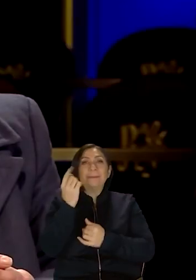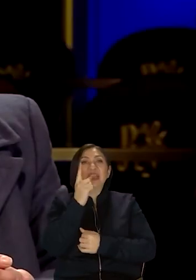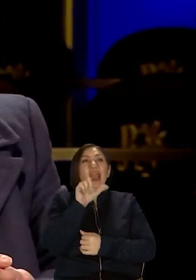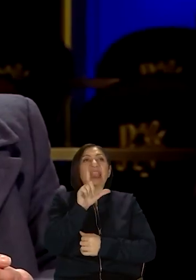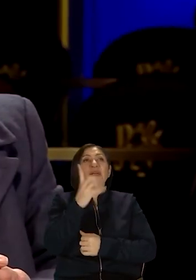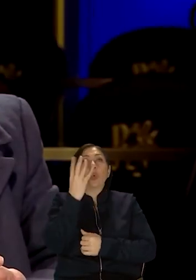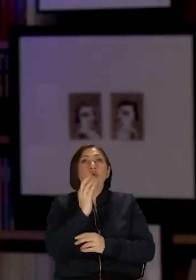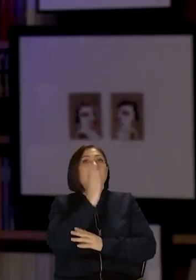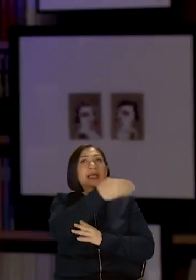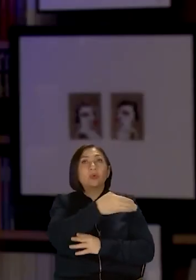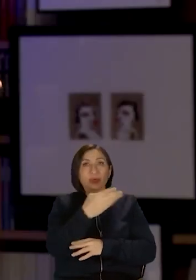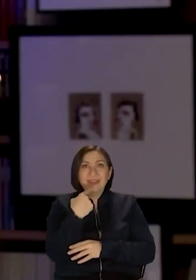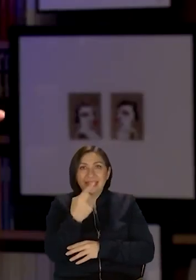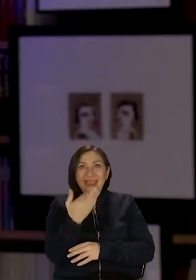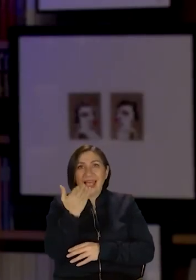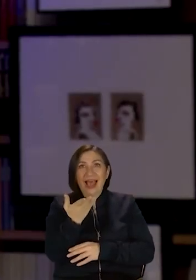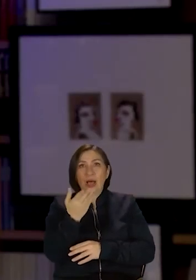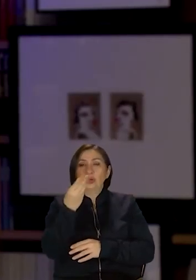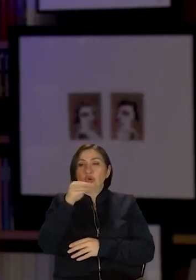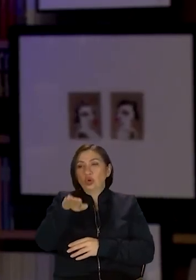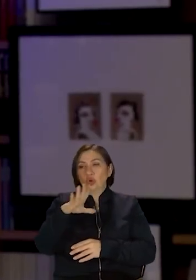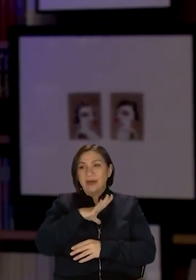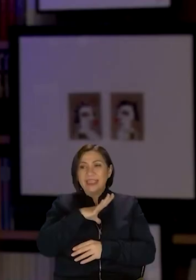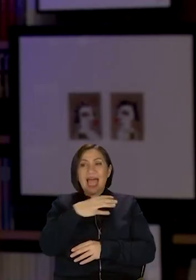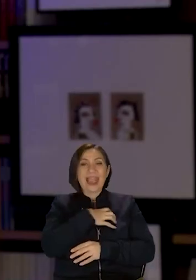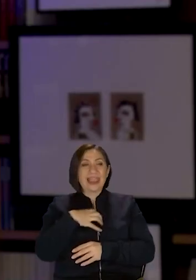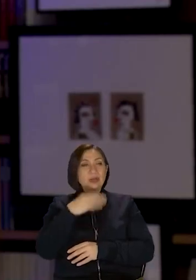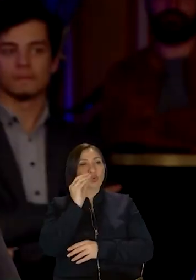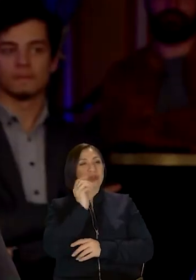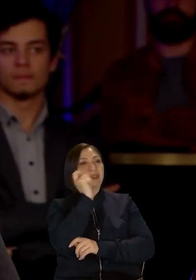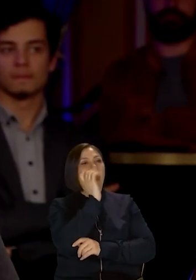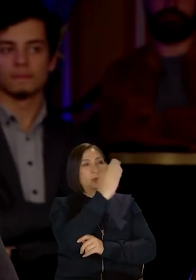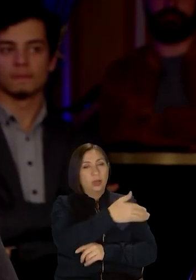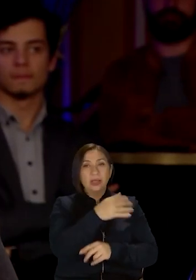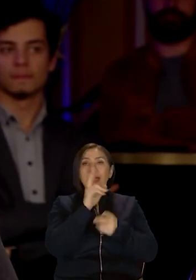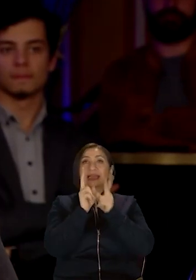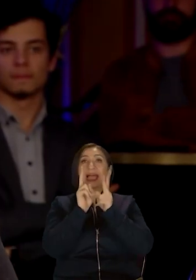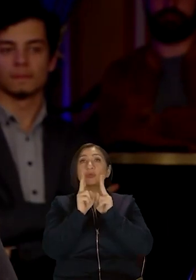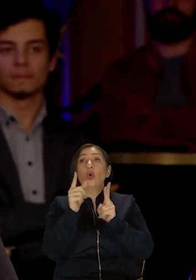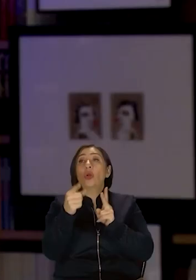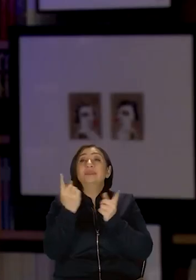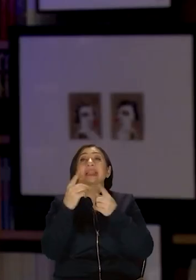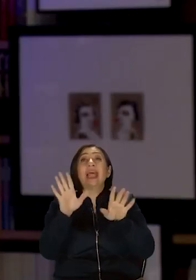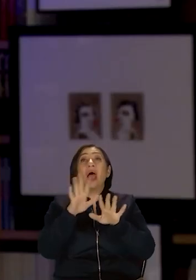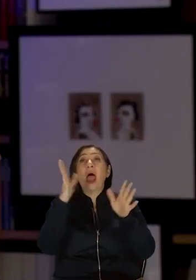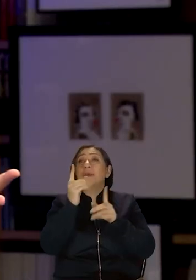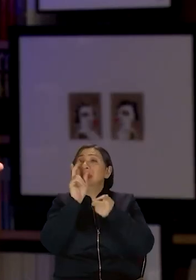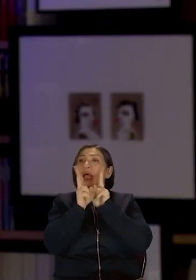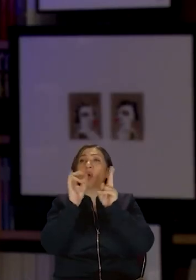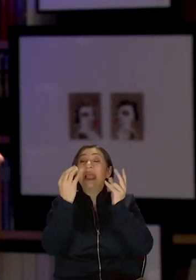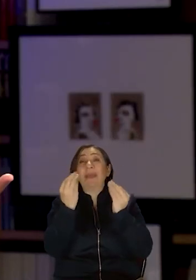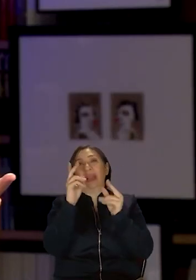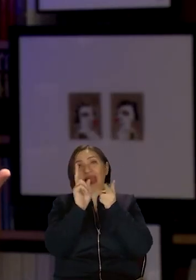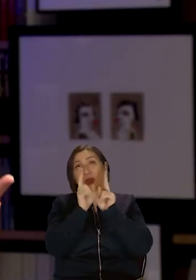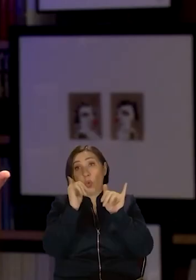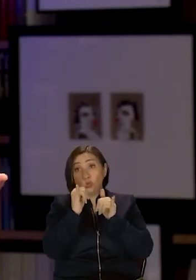ihtiyacı olduğunda ona gidiyorlar. Dedik yani, çok evet. İşte çocuğu varsa anne çocuk seminerine. Tiyatro öyle bir şey değil. Herhangi bir oyuna gidip iyi bir oyunsa